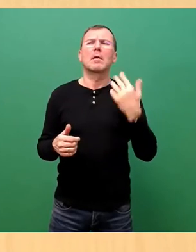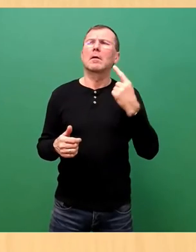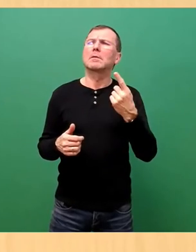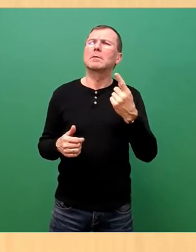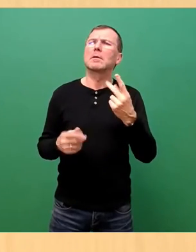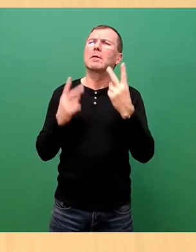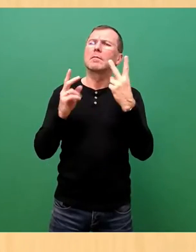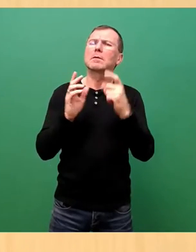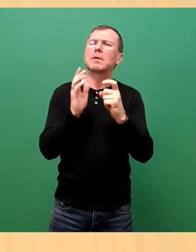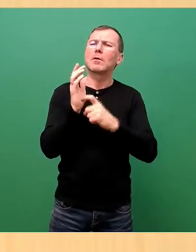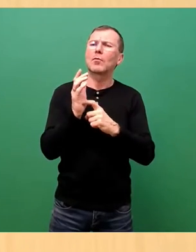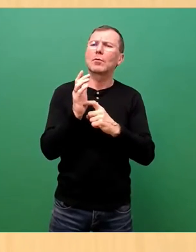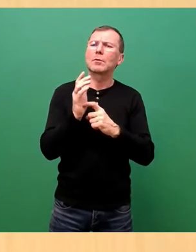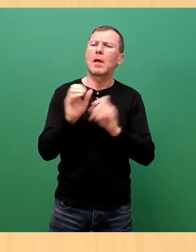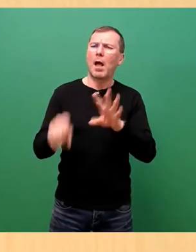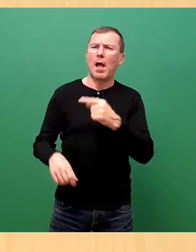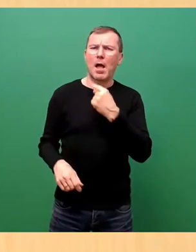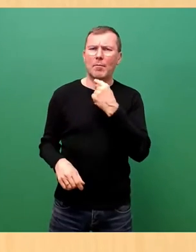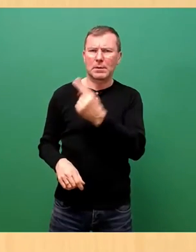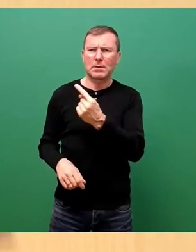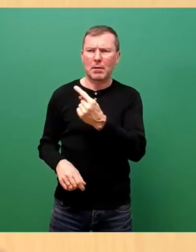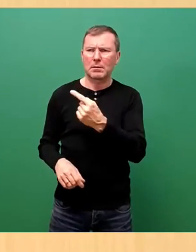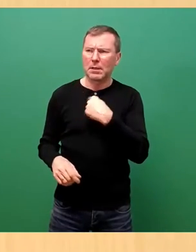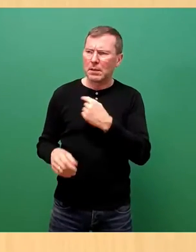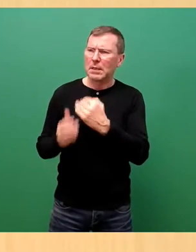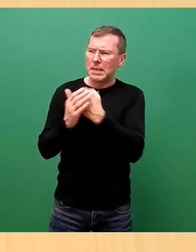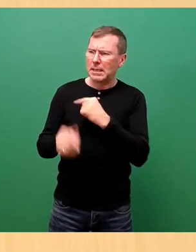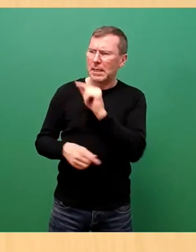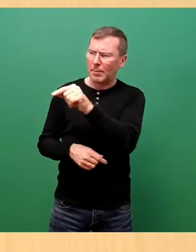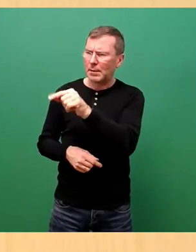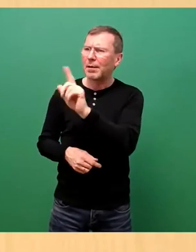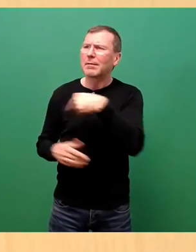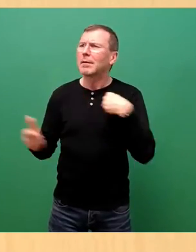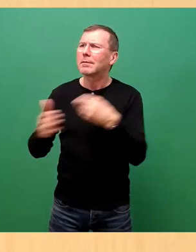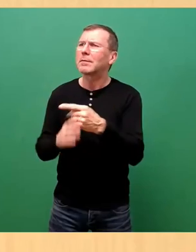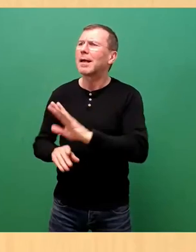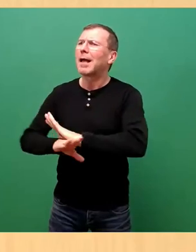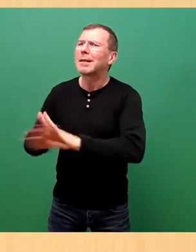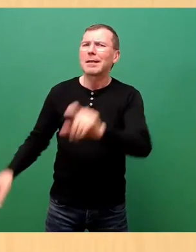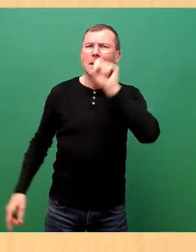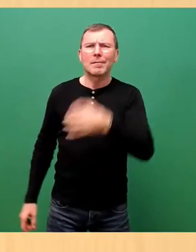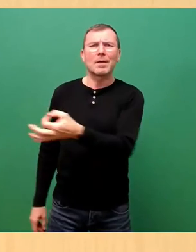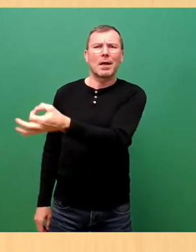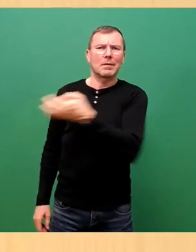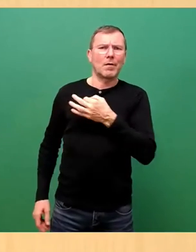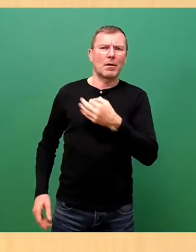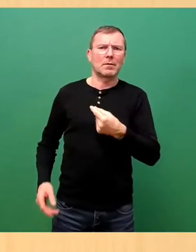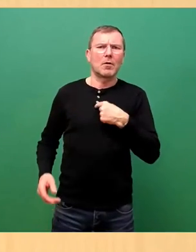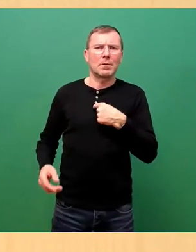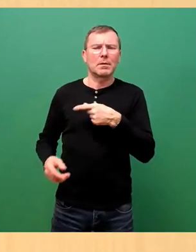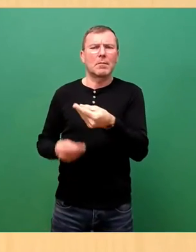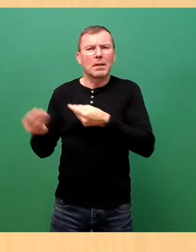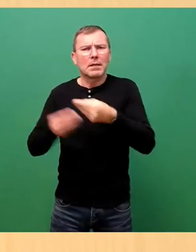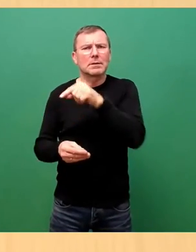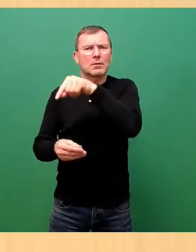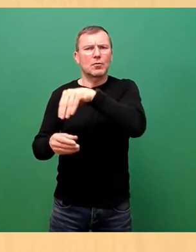Grund abgesagt und danach ist nie wieder was gekommen. Also diese Mehr, lieber Vincent, dass wir uns daran nicht beteiligt haben,